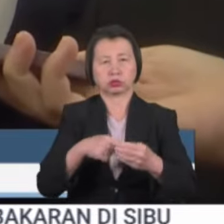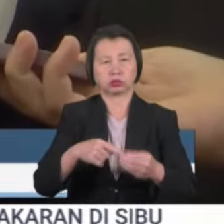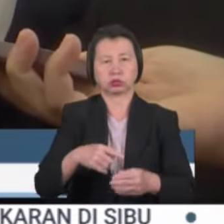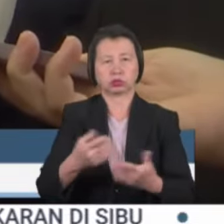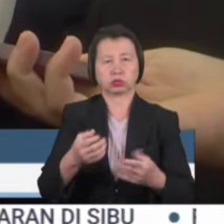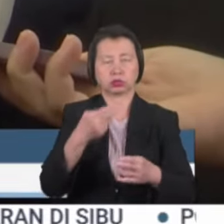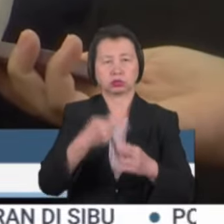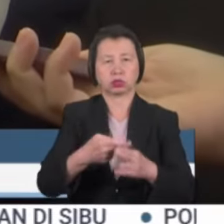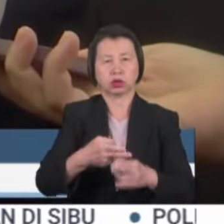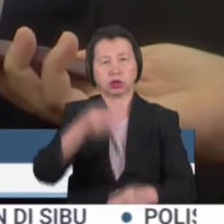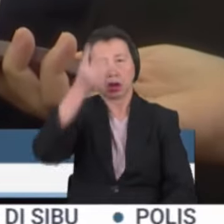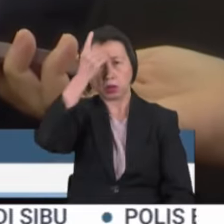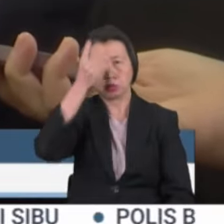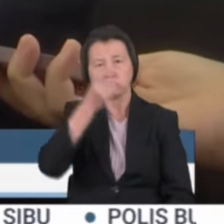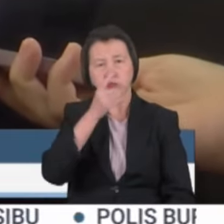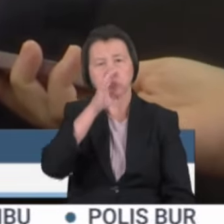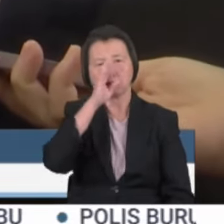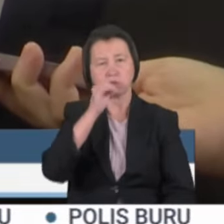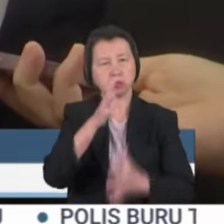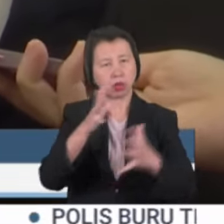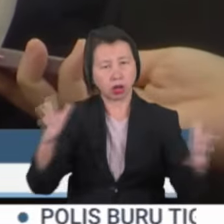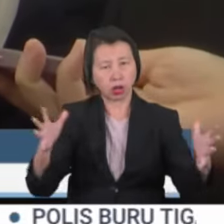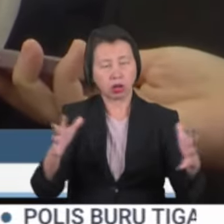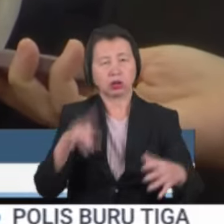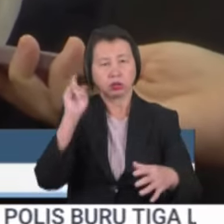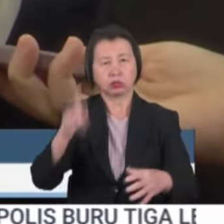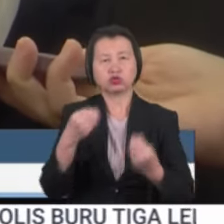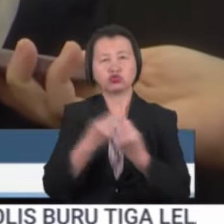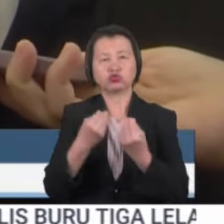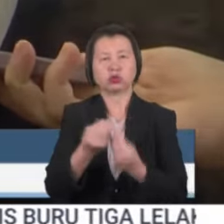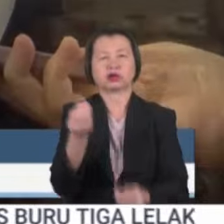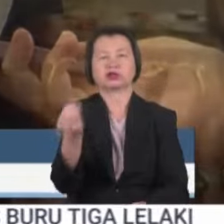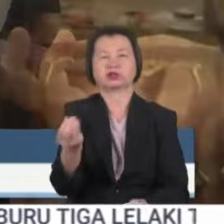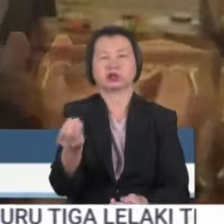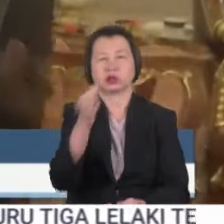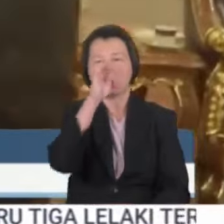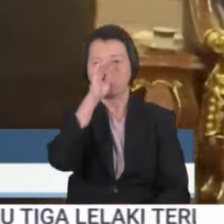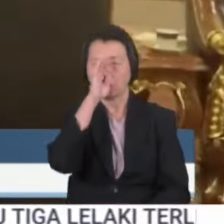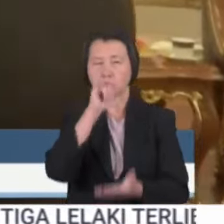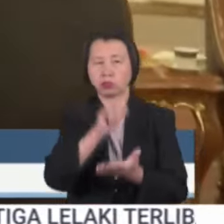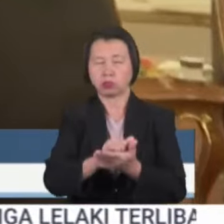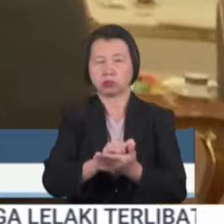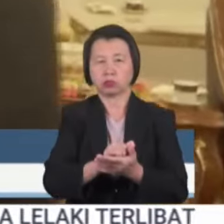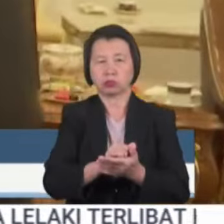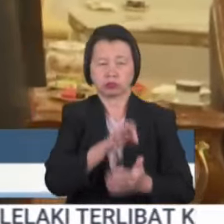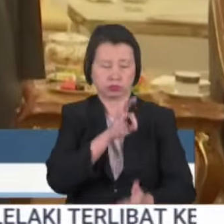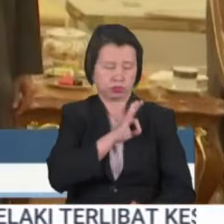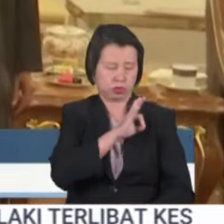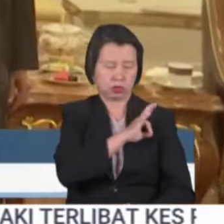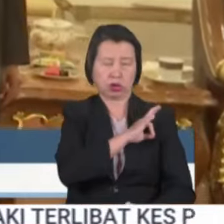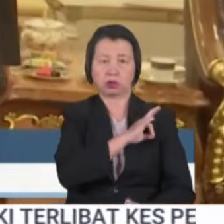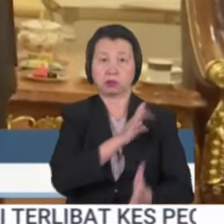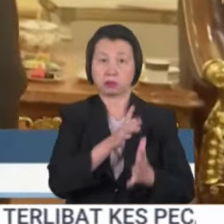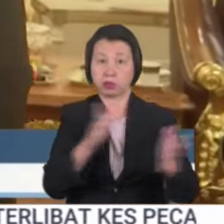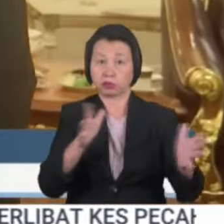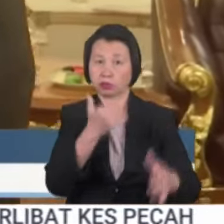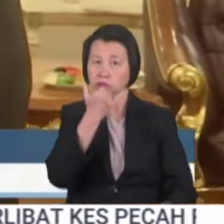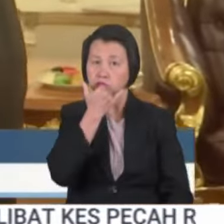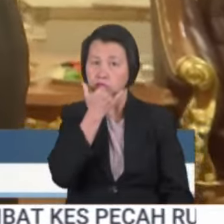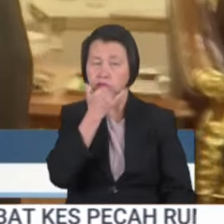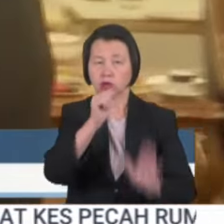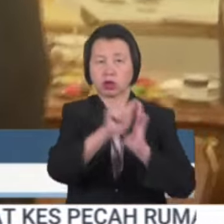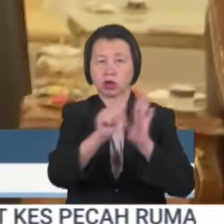dilaporkan di negara ini. Namun jumlah pendakwaan amat rendah. Penipuan berkaitan pingat kebesaran merupakan satu kesalahan di bawah